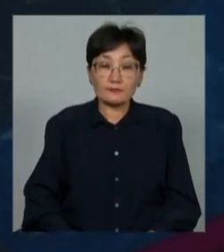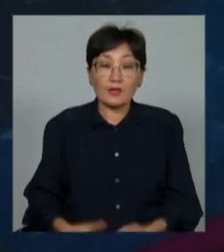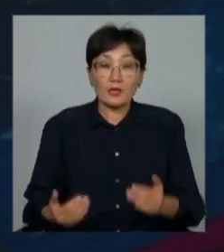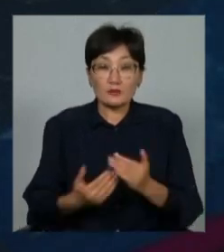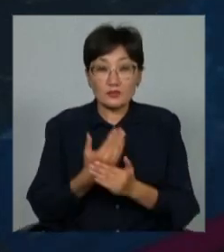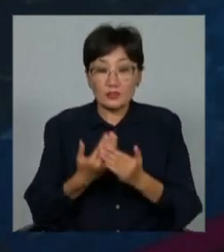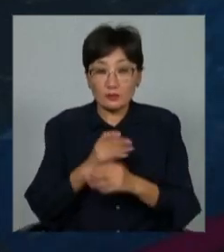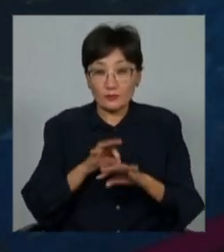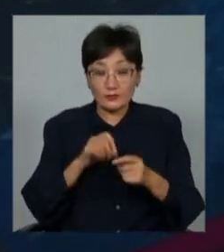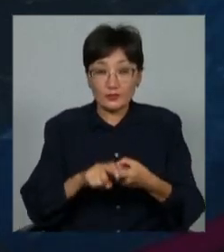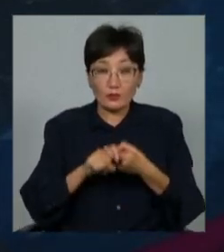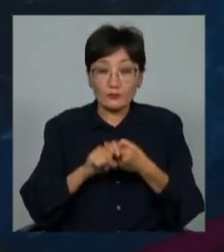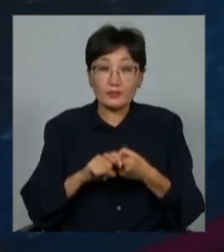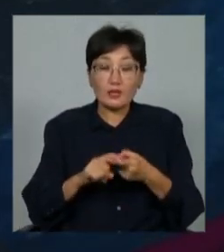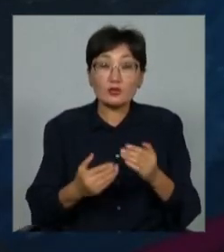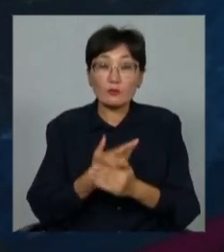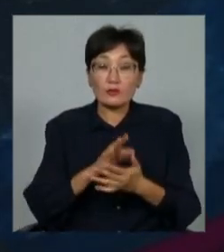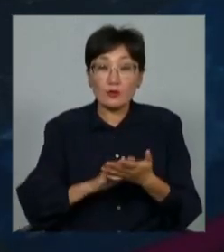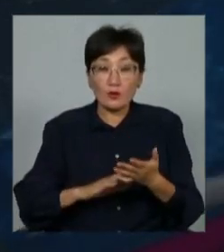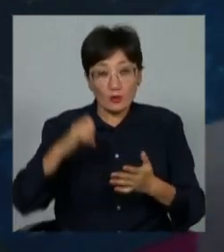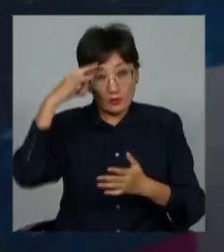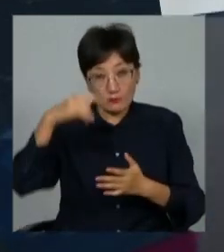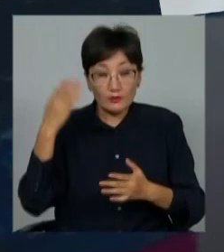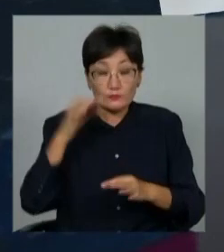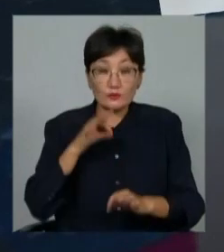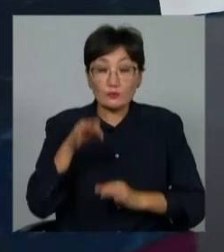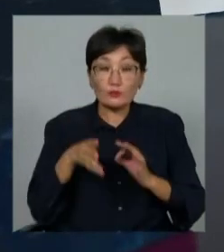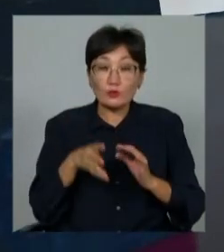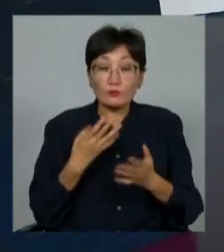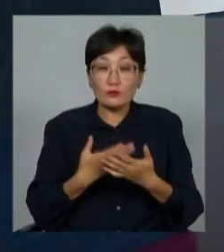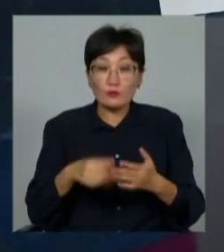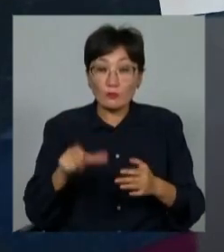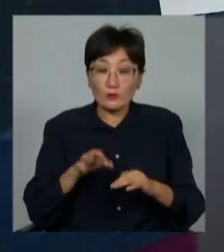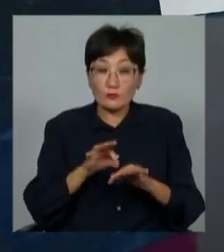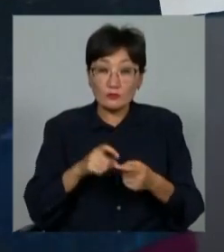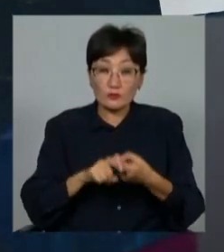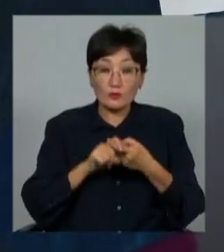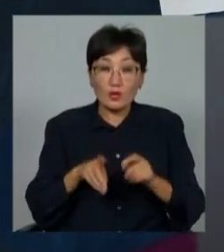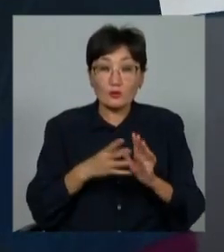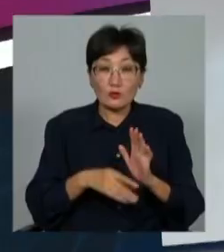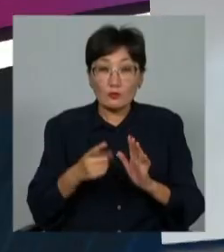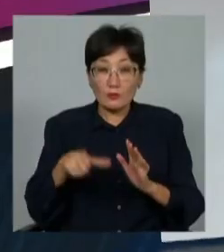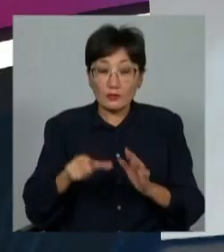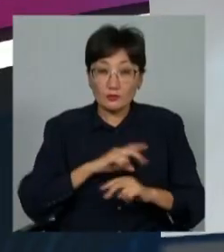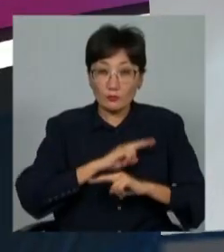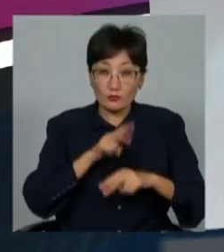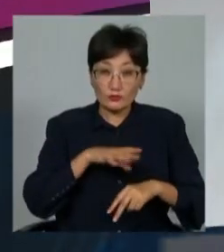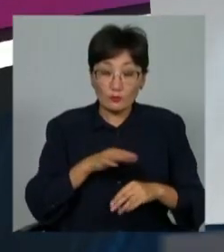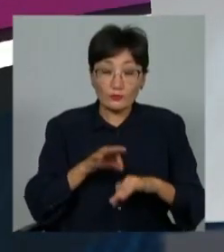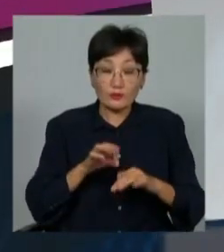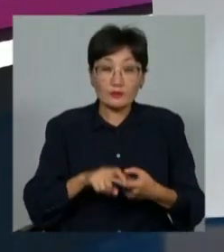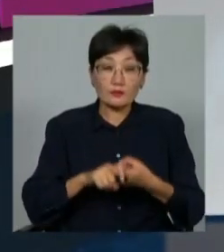Жаңалықты коронавирусқа қатысты ақпаратпен жалғастырамыз. Елімізде өткен тәулікте 4000-ға жуық адам ауру жұқтырып, 91 адам о дүниелік болды.